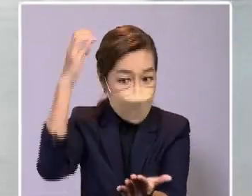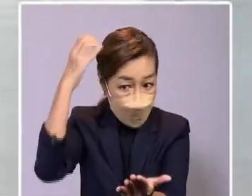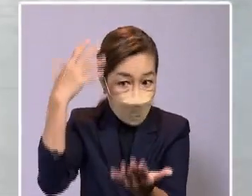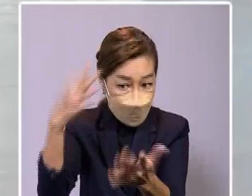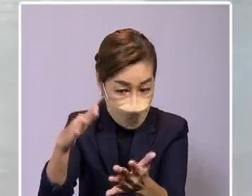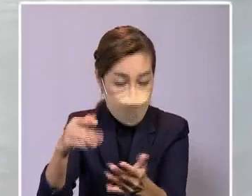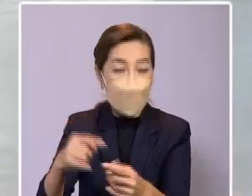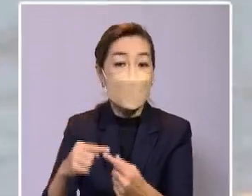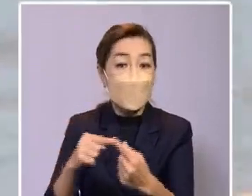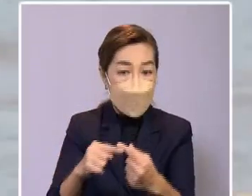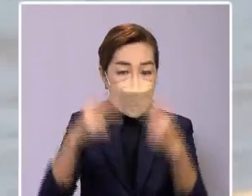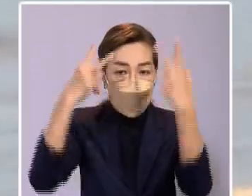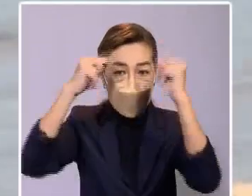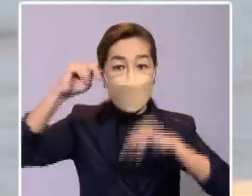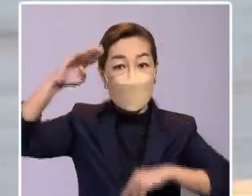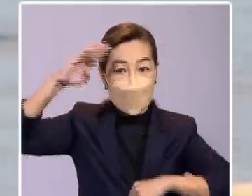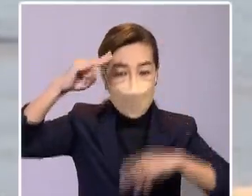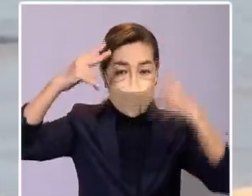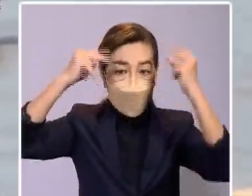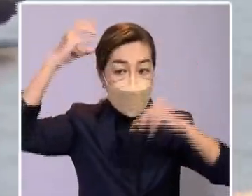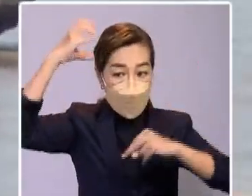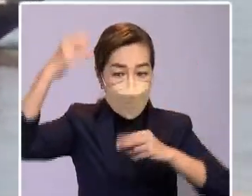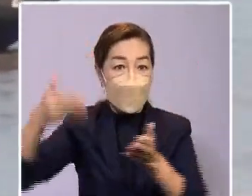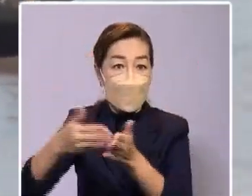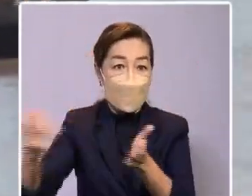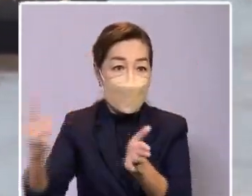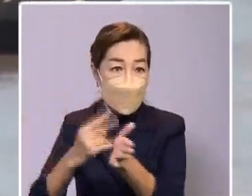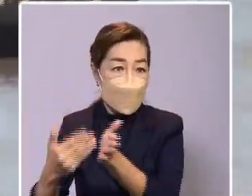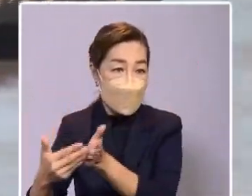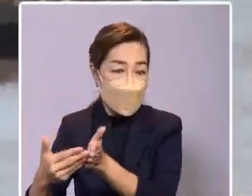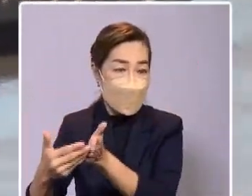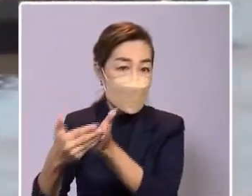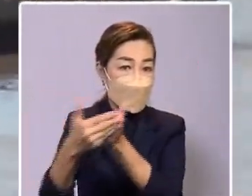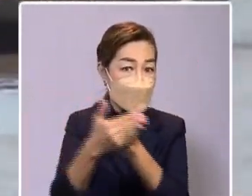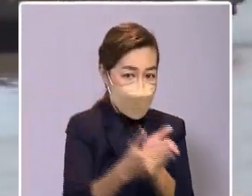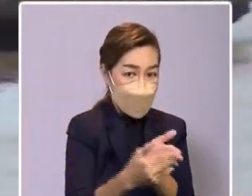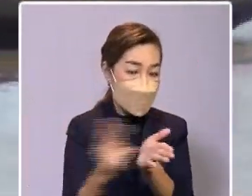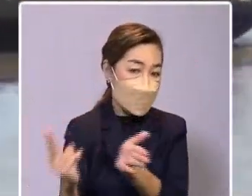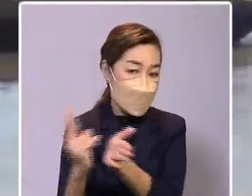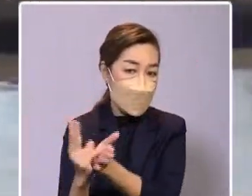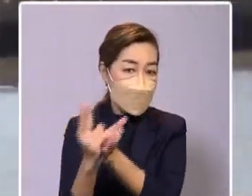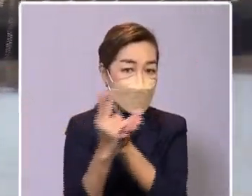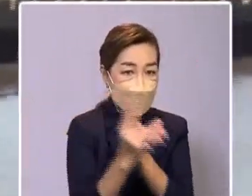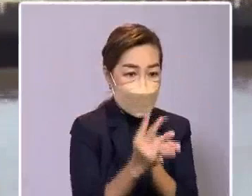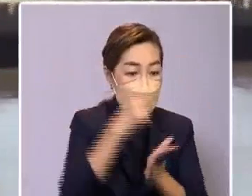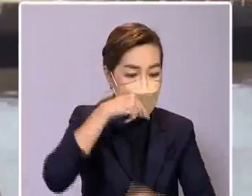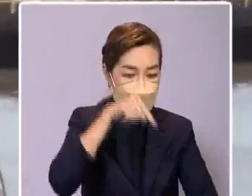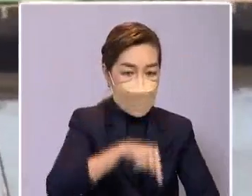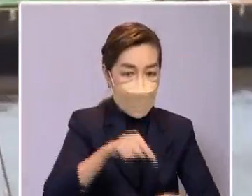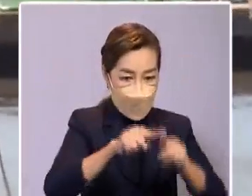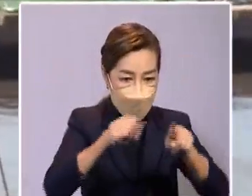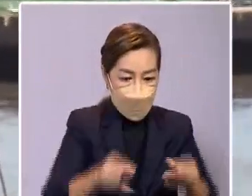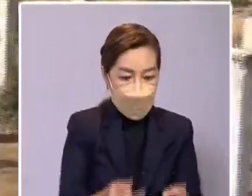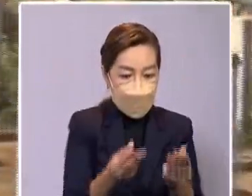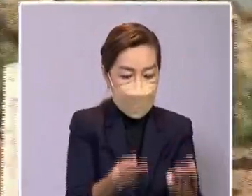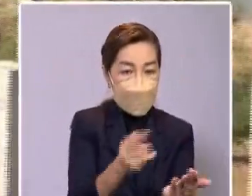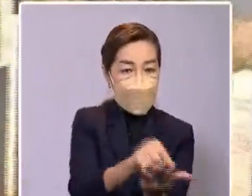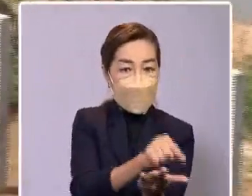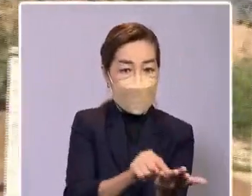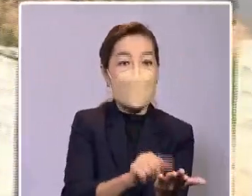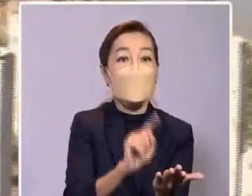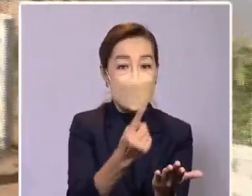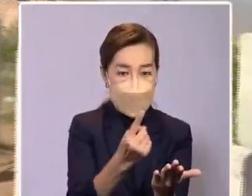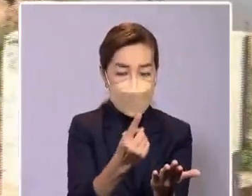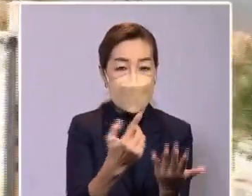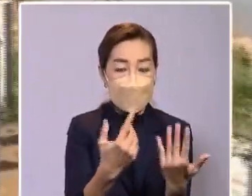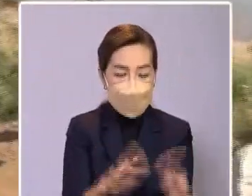นายกไทยและนายกลาวจะเดินทางกลับมายังฝั่งไทยพร้อมกันค่ะเพื่อประกอบพิธีการวางศิลาฤกษ์ร่วมกันเสร็จ